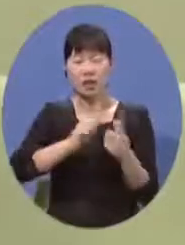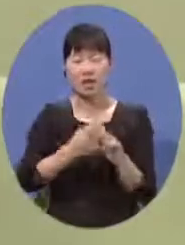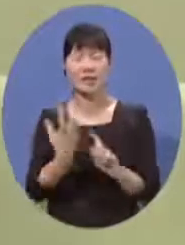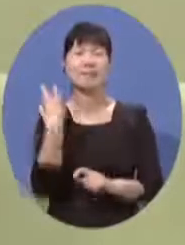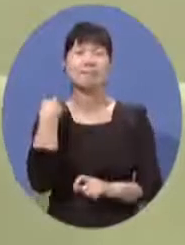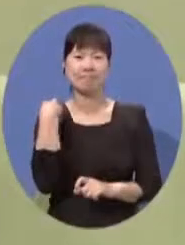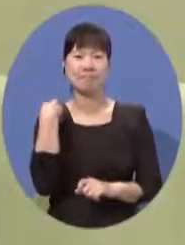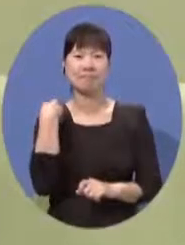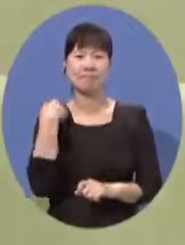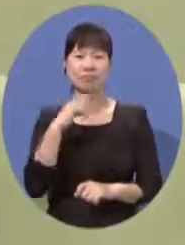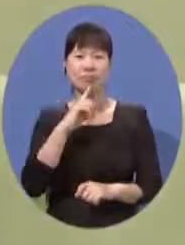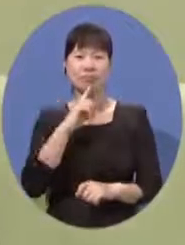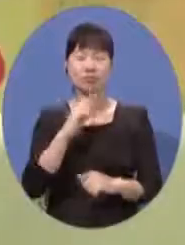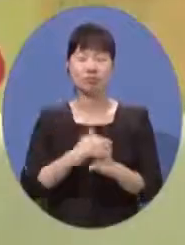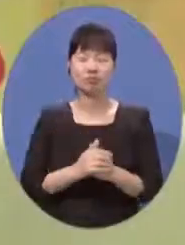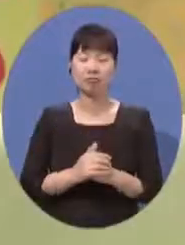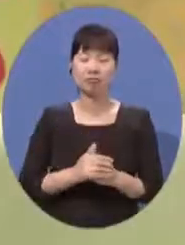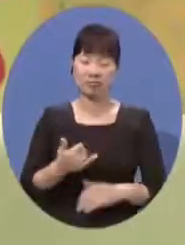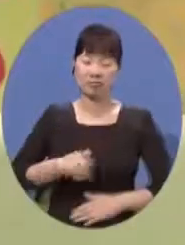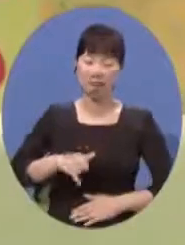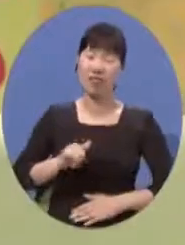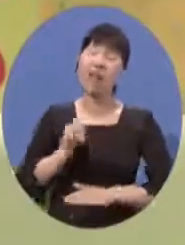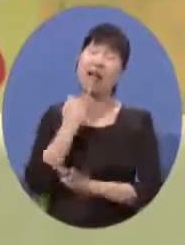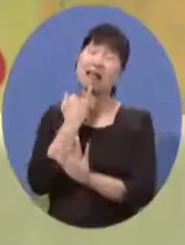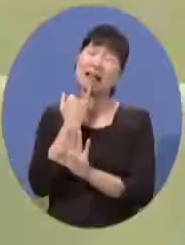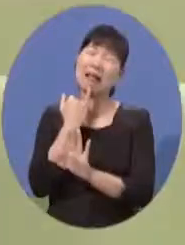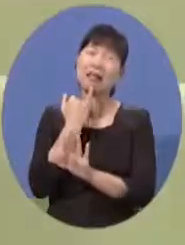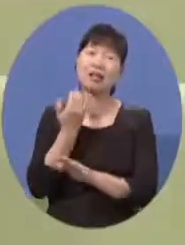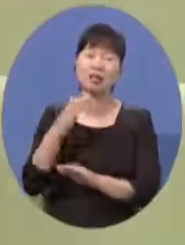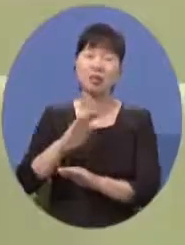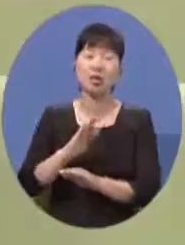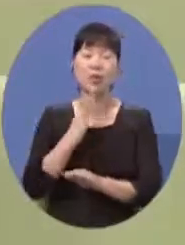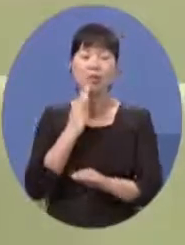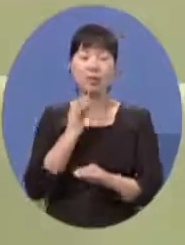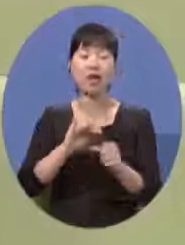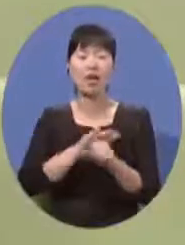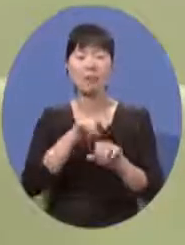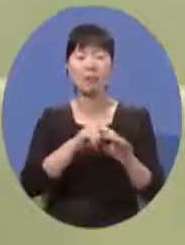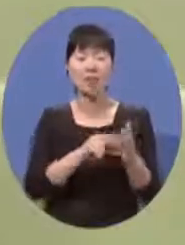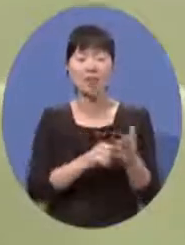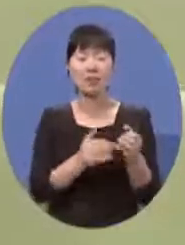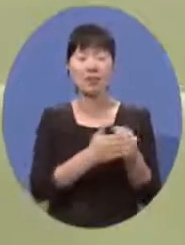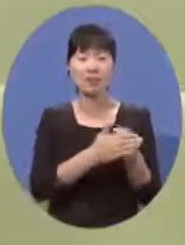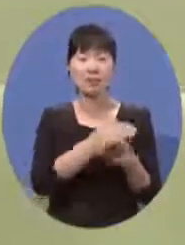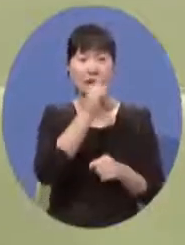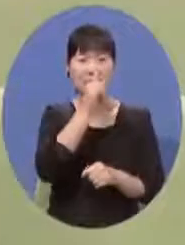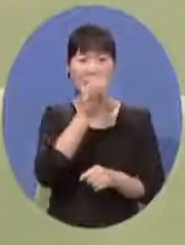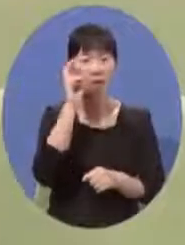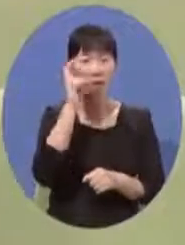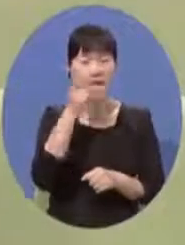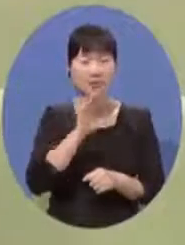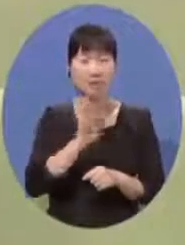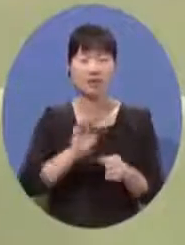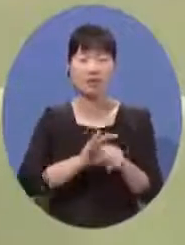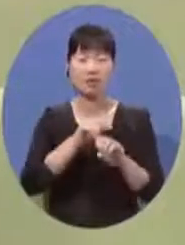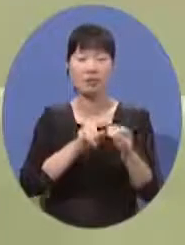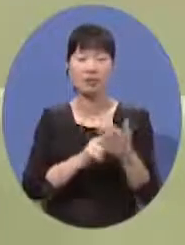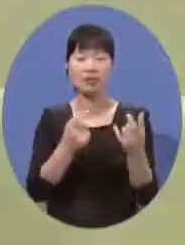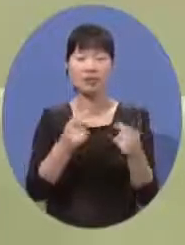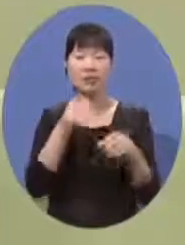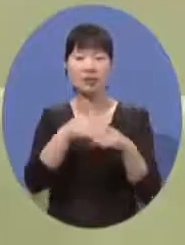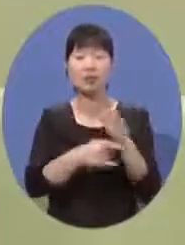하는 거예요. 아, 애는 물론, 괜찮다고 하는데도. 그렇죠. 물론 사랑하는 마음이겠죠. 사랑하는 마음이지만 그 사랑하는 마음을 그런 식으로 표현을